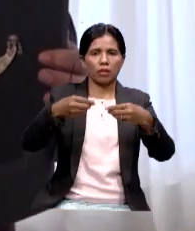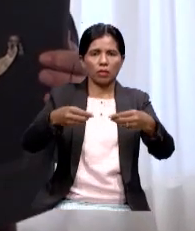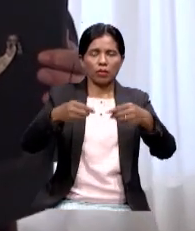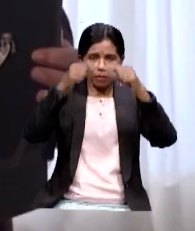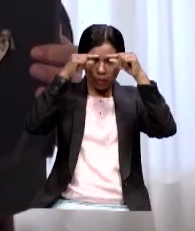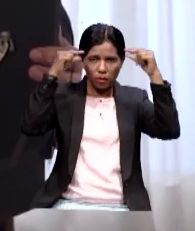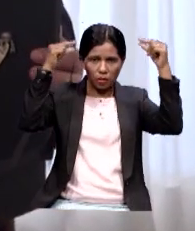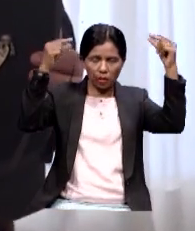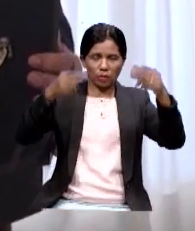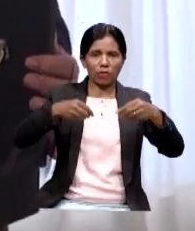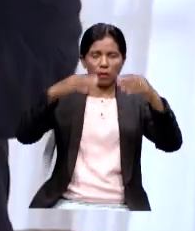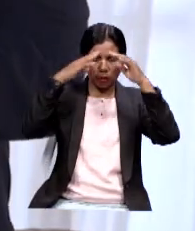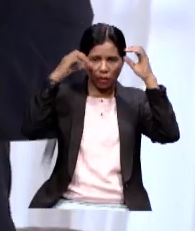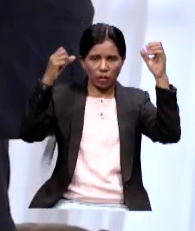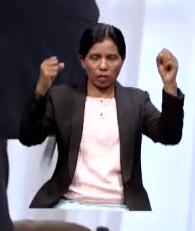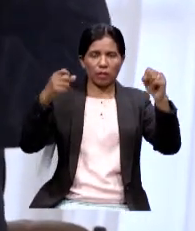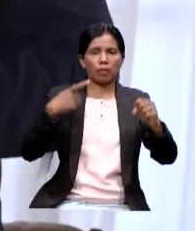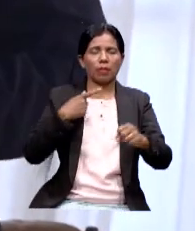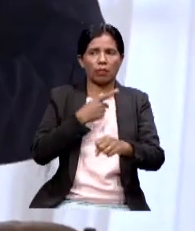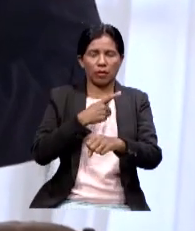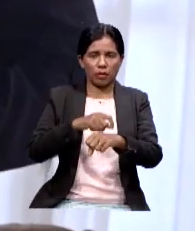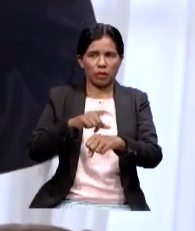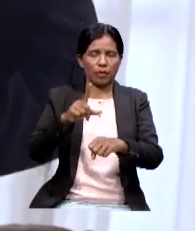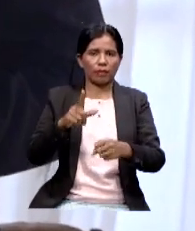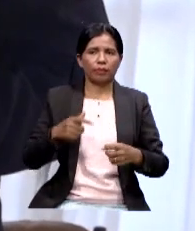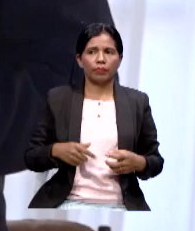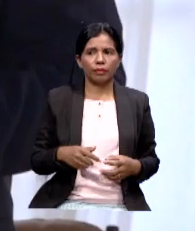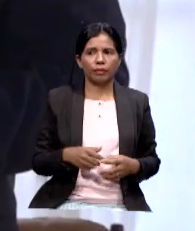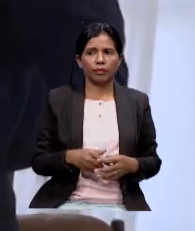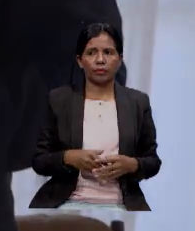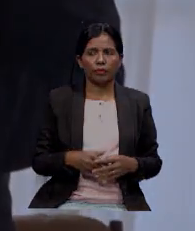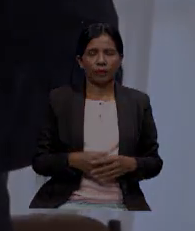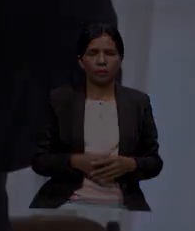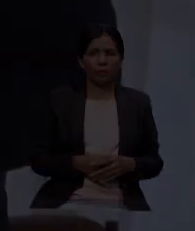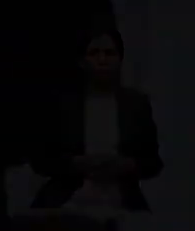Brahim Boukhali. Espero que dias, Aderito Ximenes, GMN.